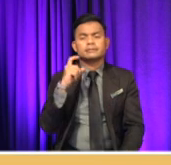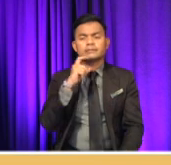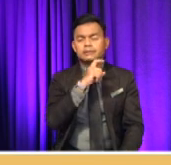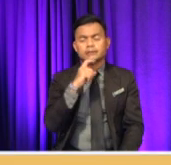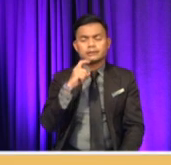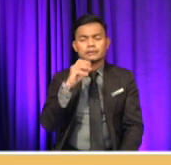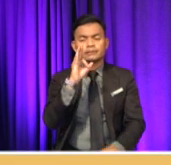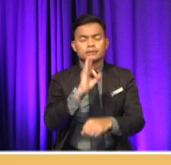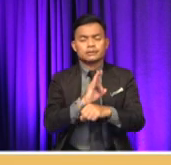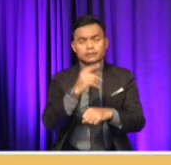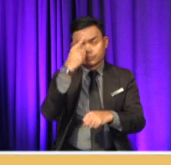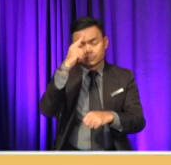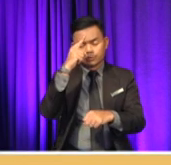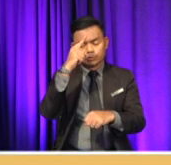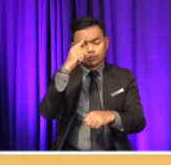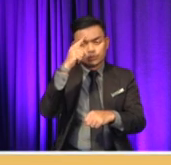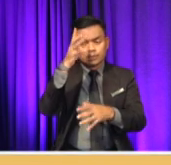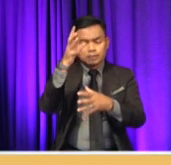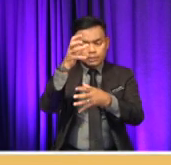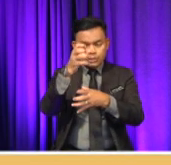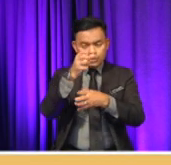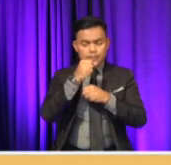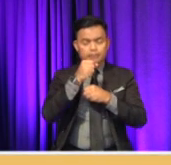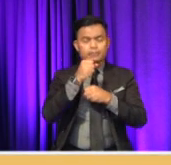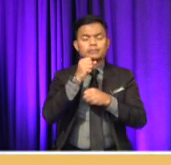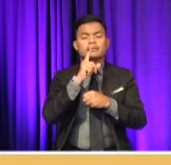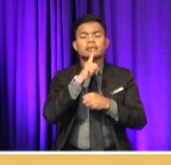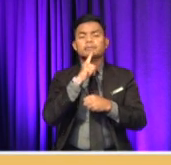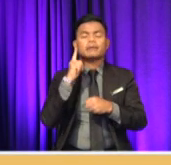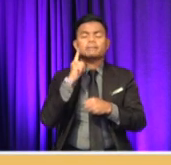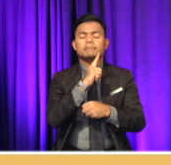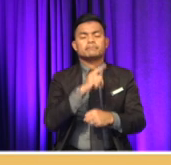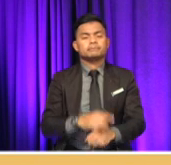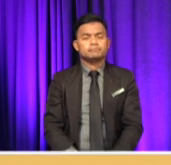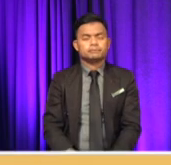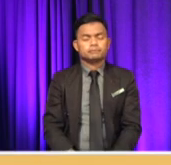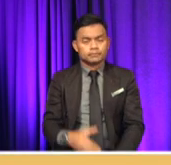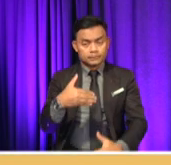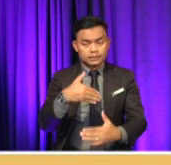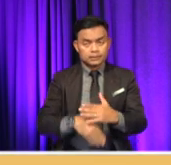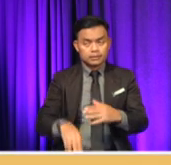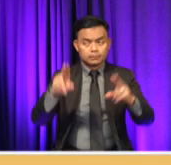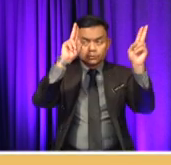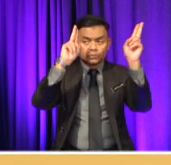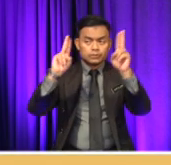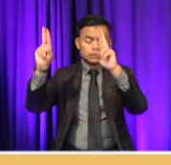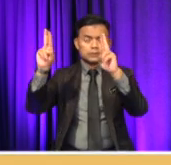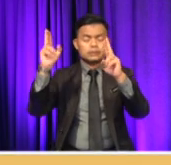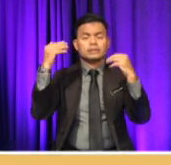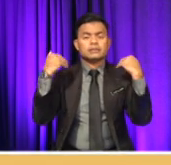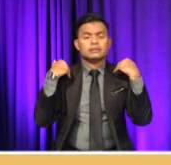fungsinya untuk menyerap lembatanya terdapat dalam udara termampat dalam papan jadi kita